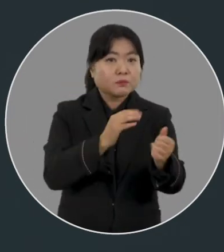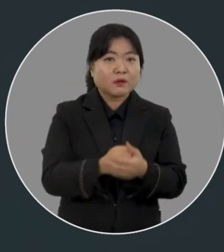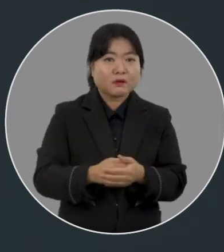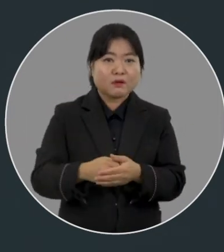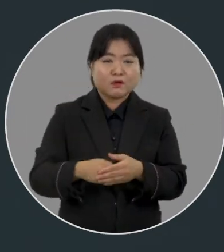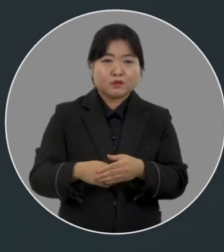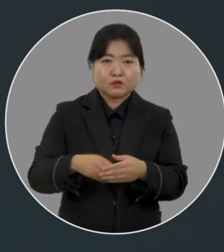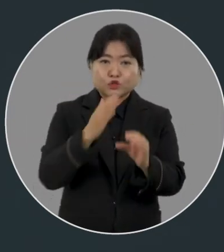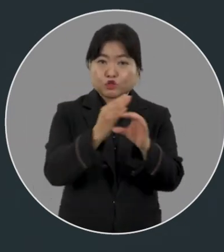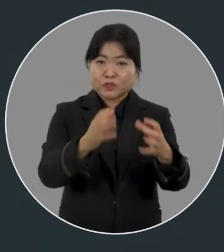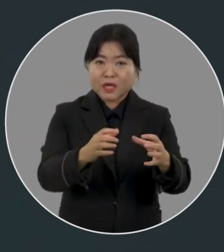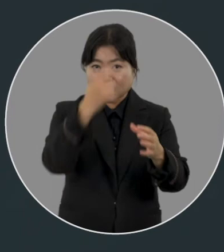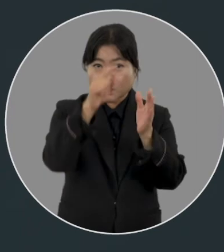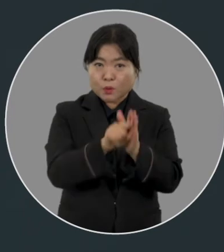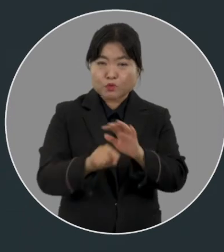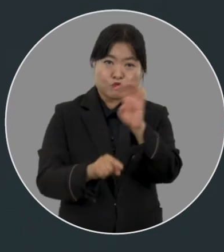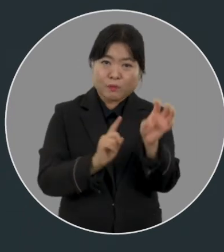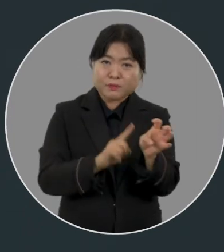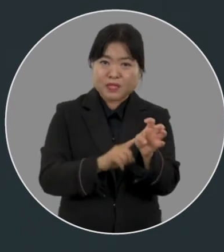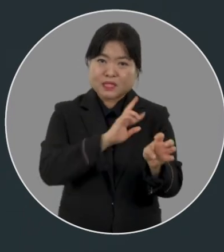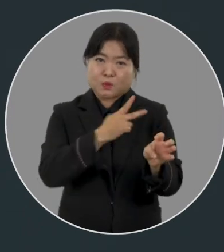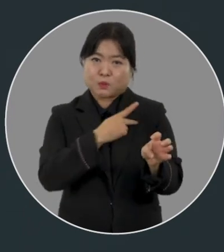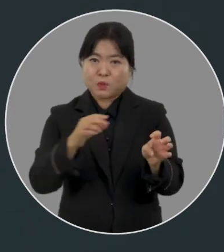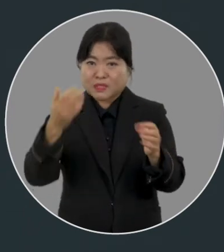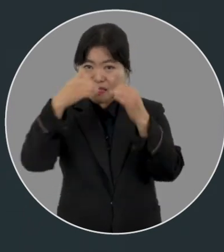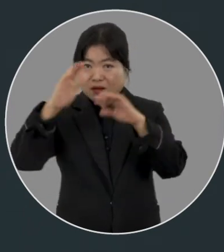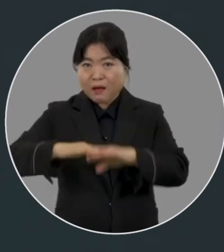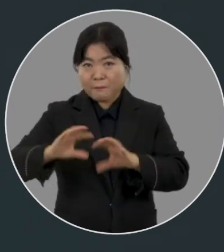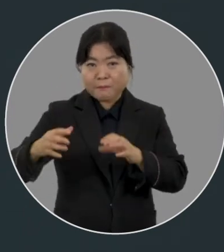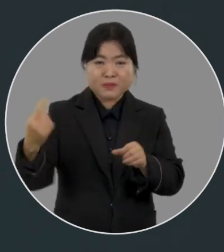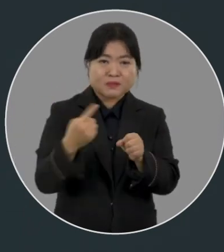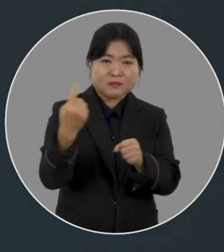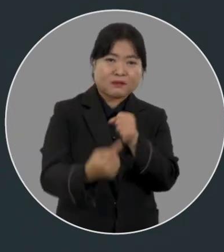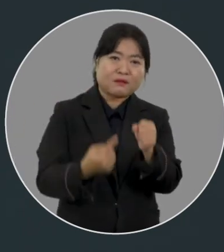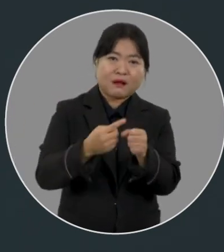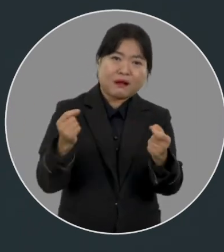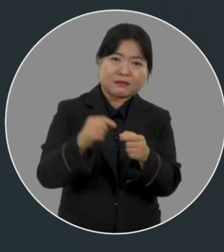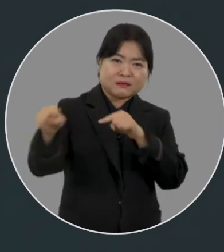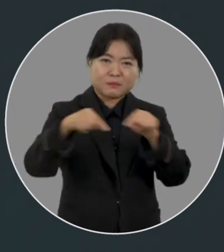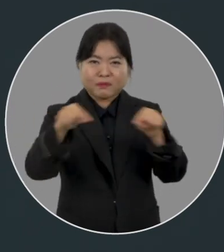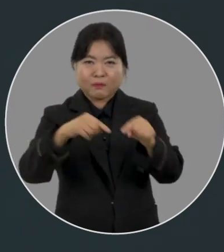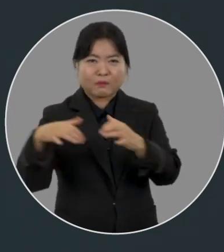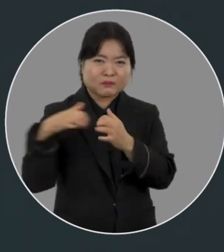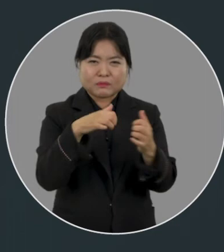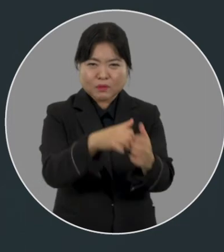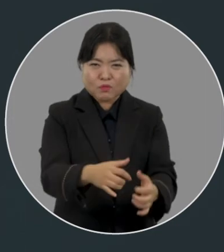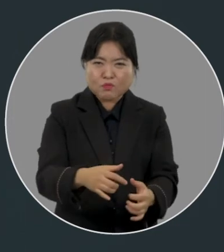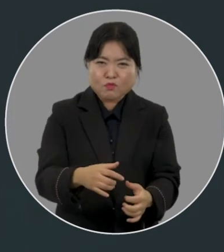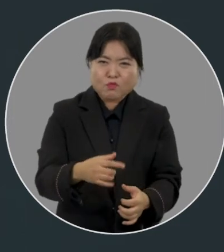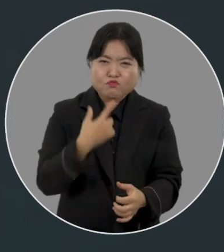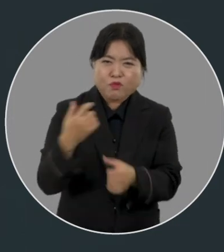서슬푸른 중세 기독교 유럽 세계가 이교도 이슬람으로부터 1000년 가까이 지배당하고 전쟁과 위협의 공포에